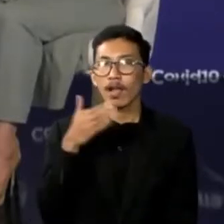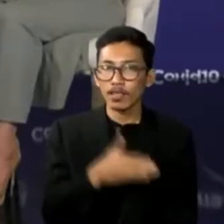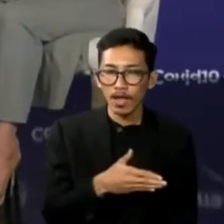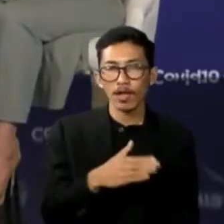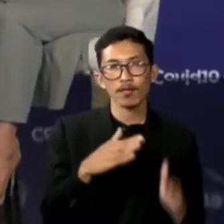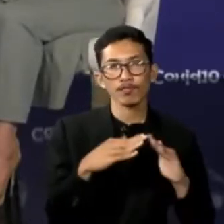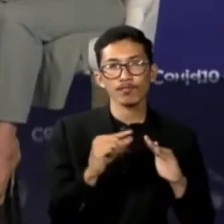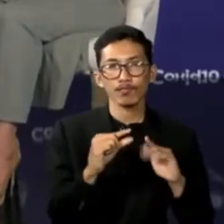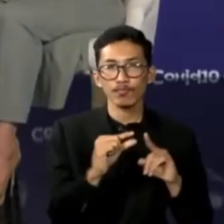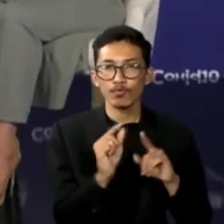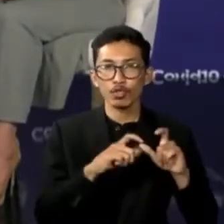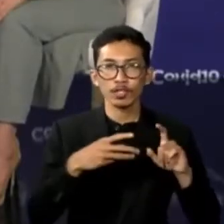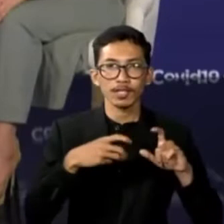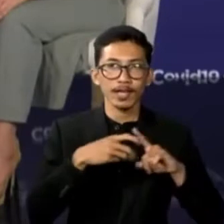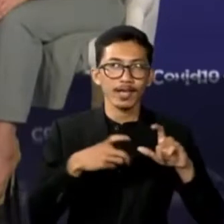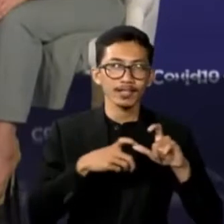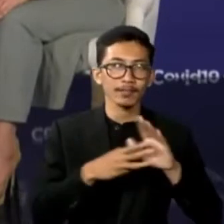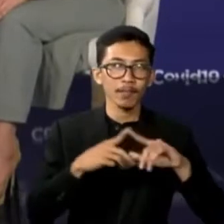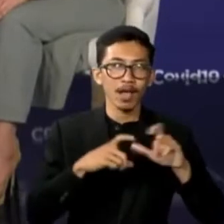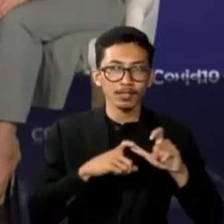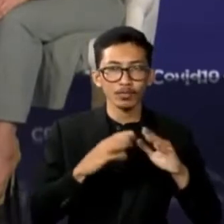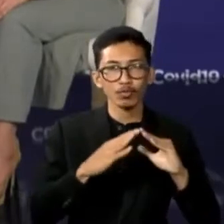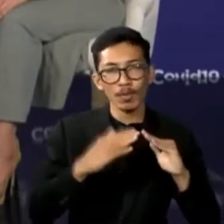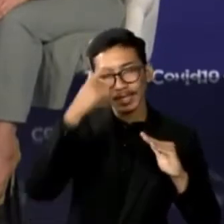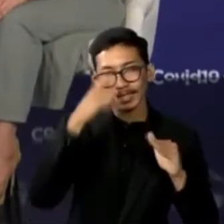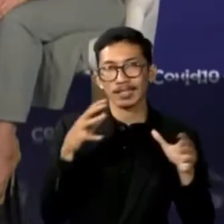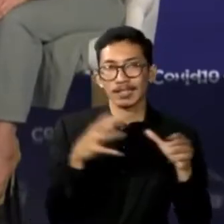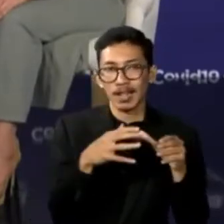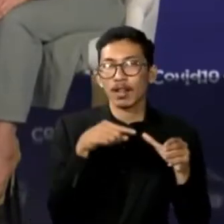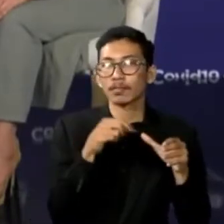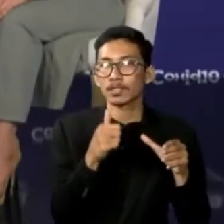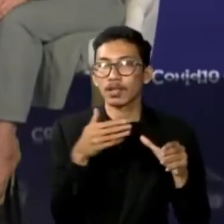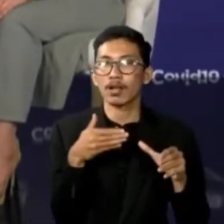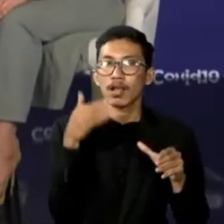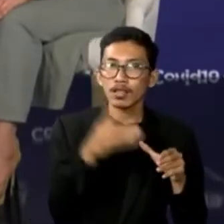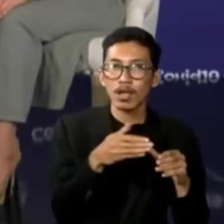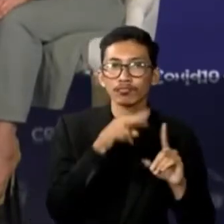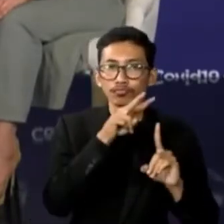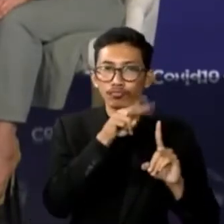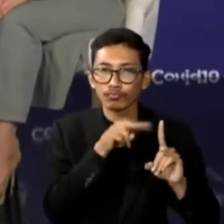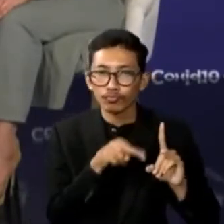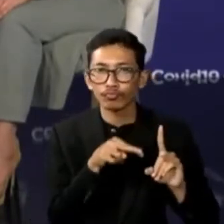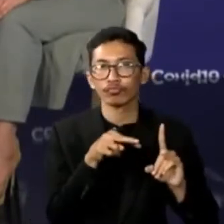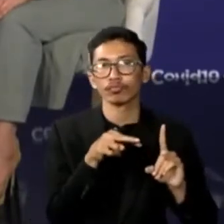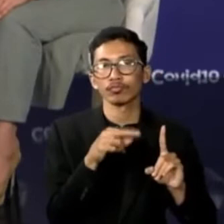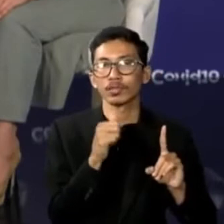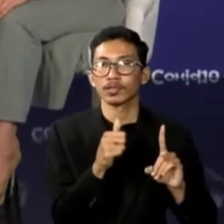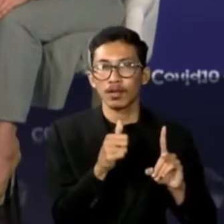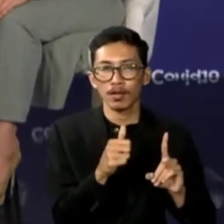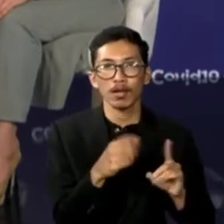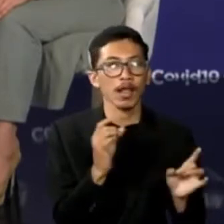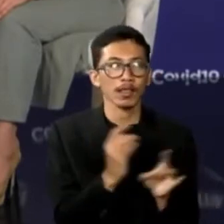Puskesmas Oke sehingga Puskesmas akan bisa memeriksa pasien kalau memang sampai diperlukan dia harus dilakukan Tesco Fit